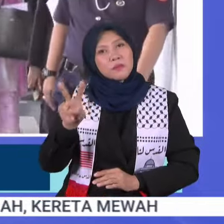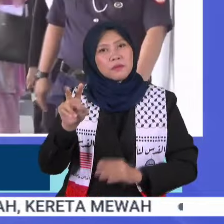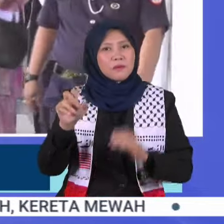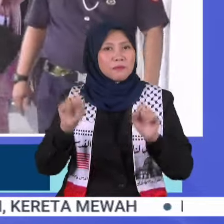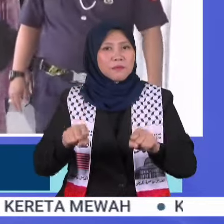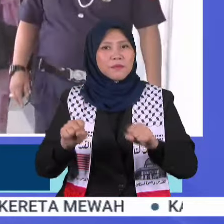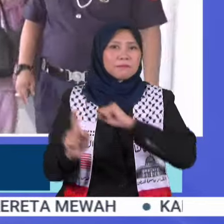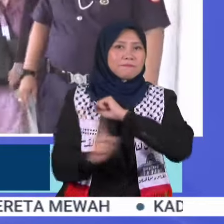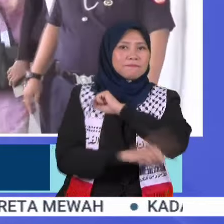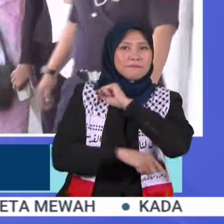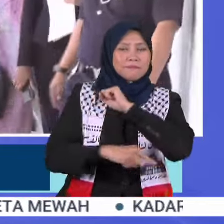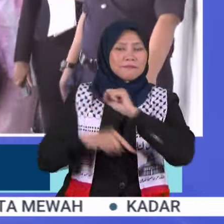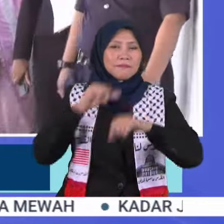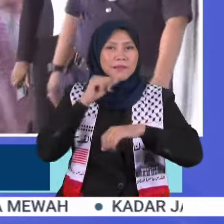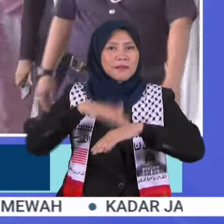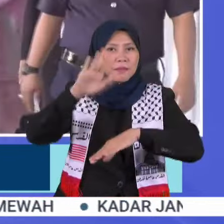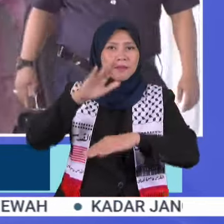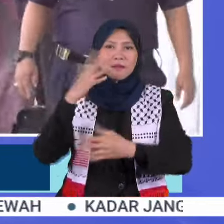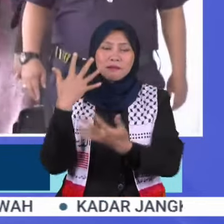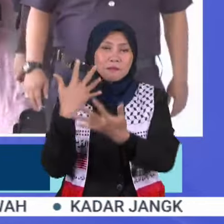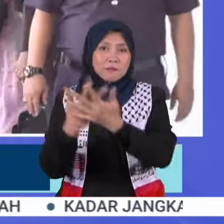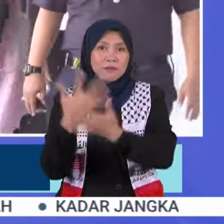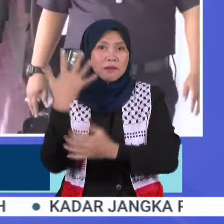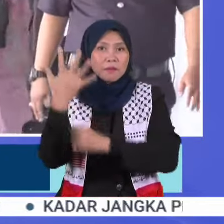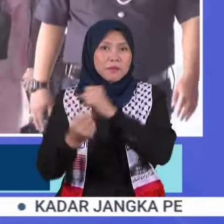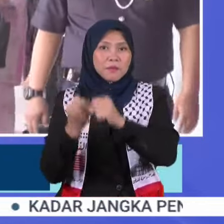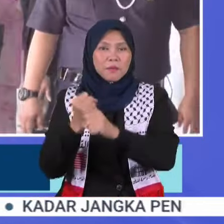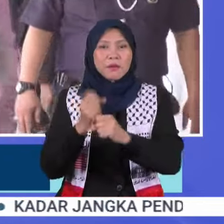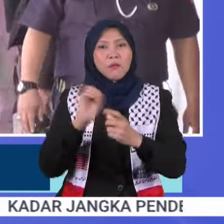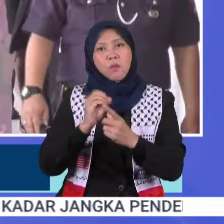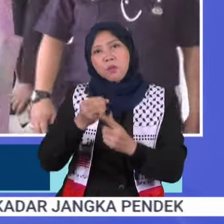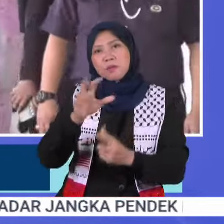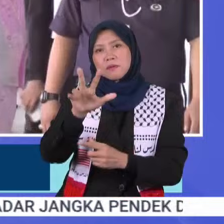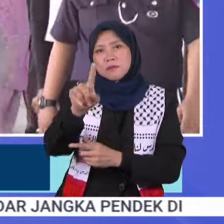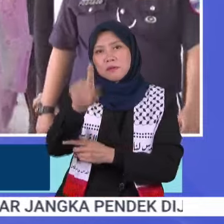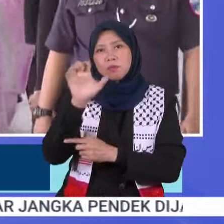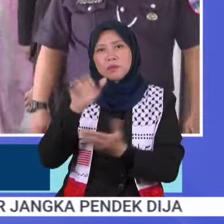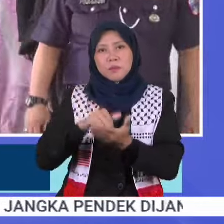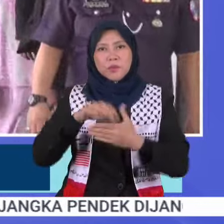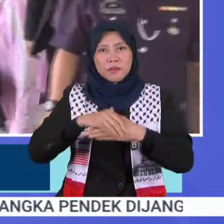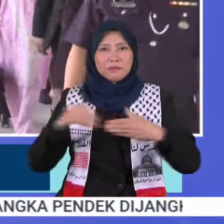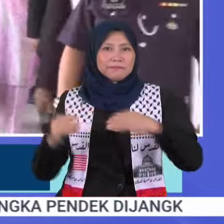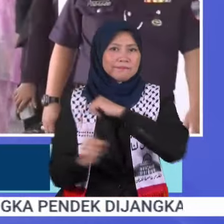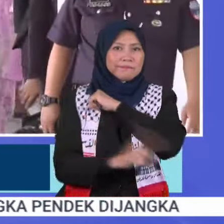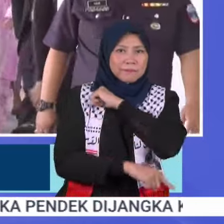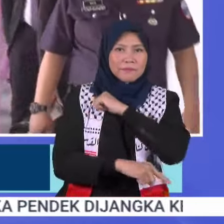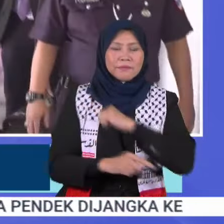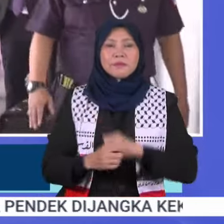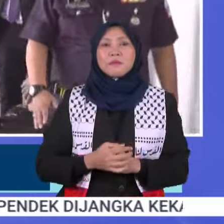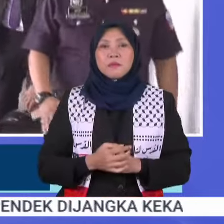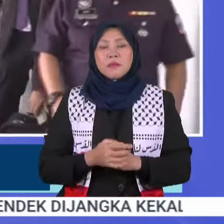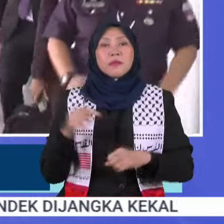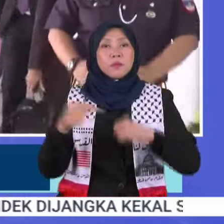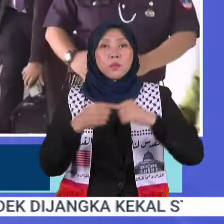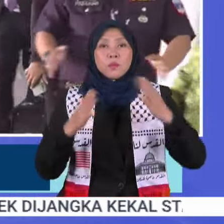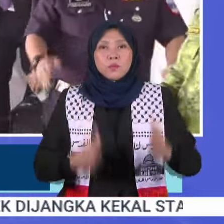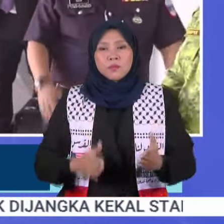tidak melebihi 5 tahun dan denda RM100,000 jika sabit kesalahan. Tertuduh dibenar ikat jamin